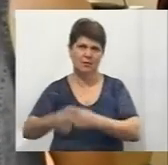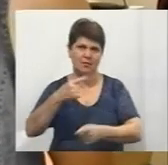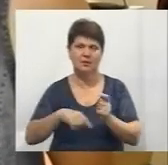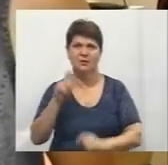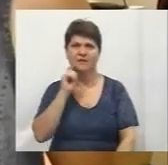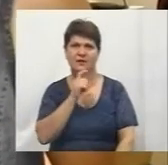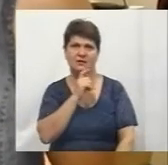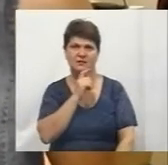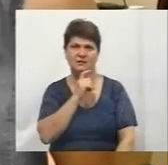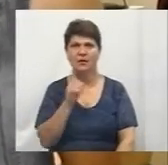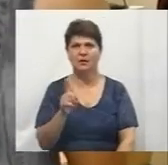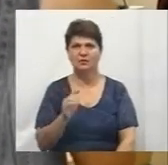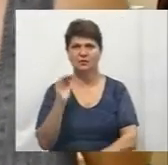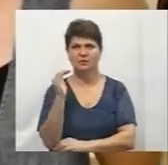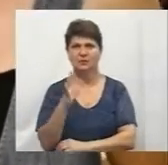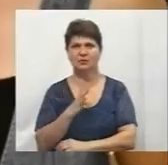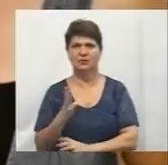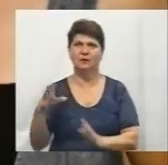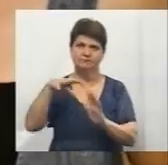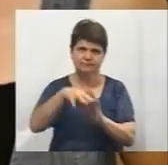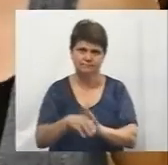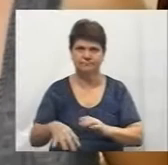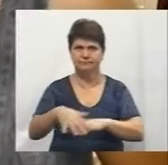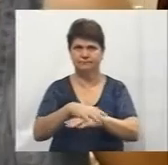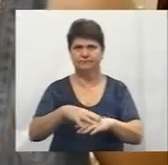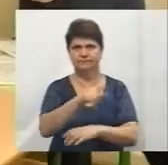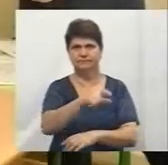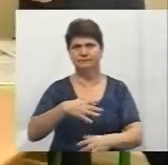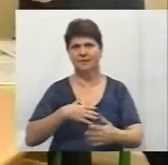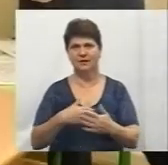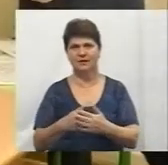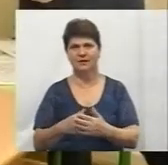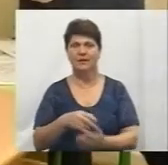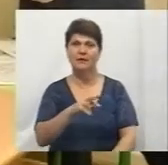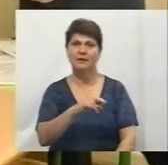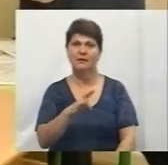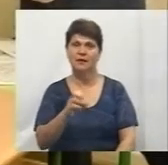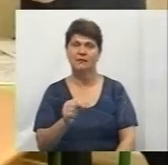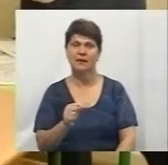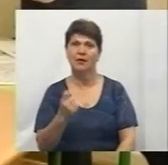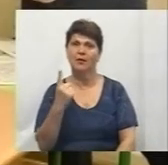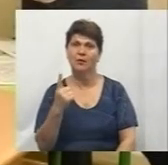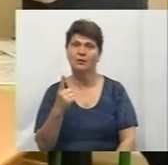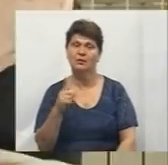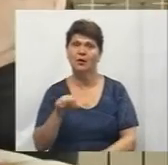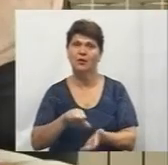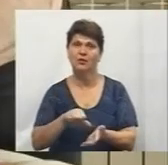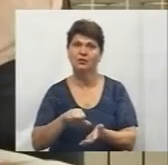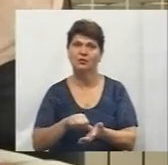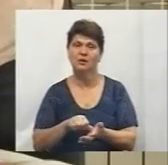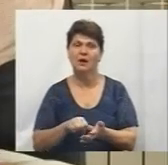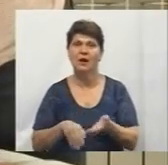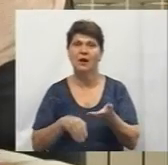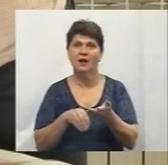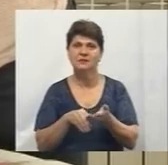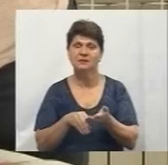Вінниці, щоб дитина була соціально активно. Яна – одна з учасниць курсів, де навчають бути асистентами дітей